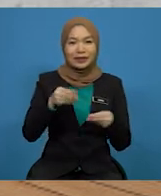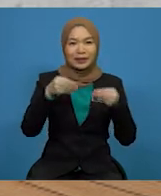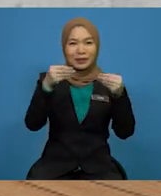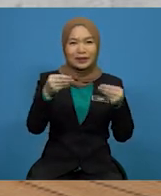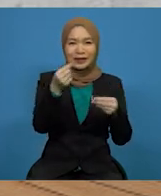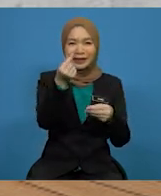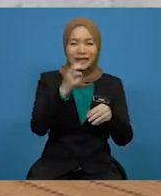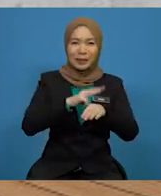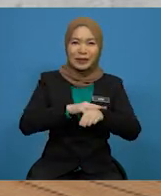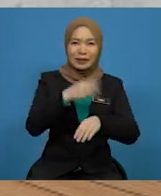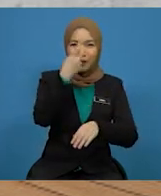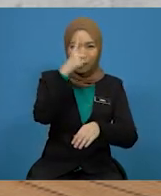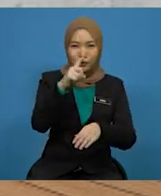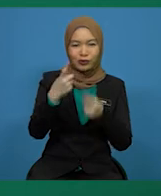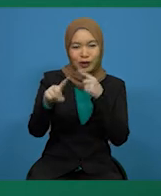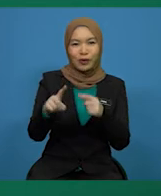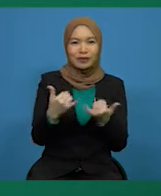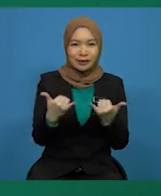diperlukan bagi soalan tersebut.